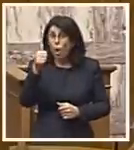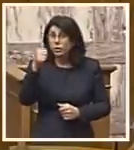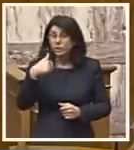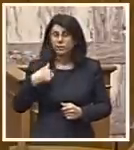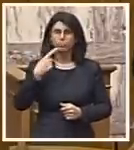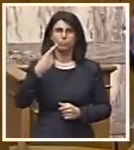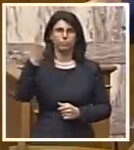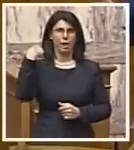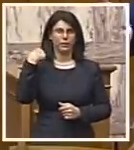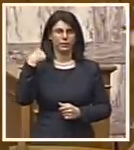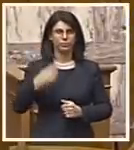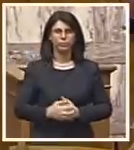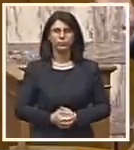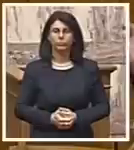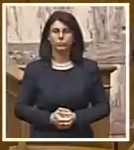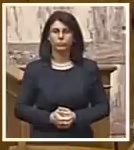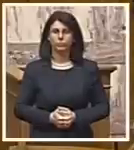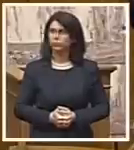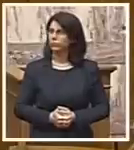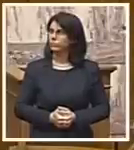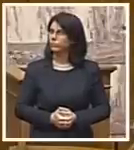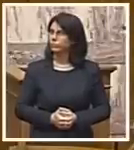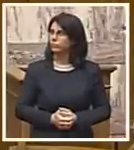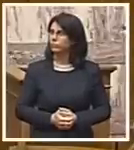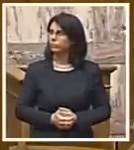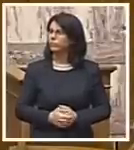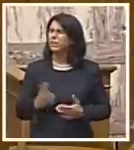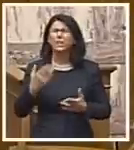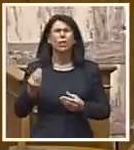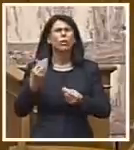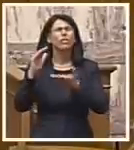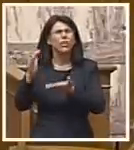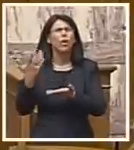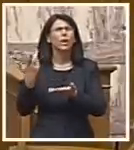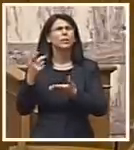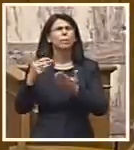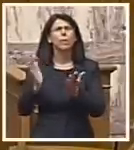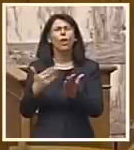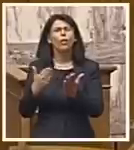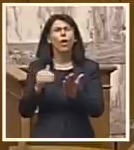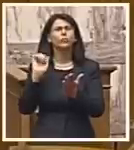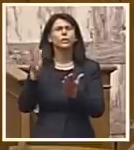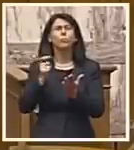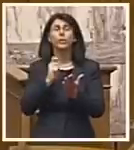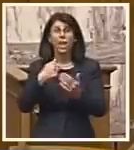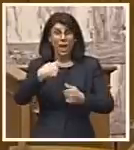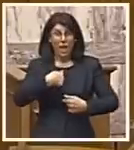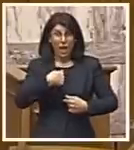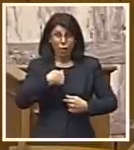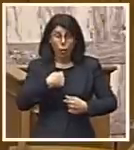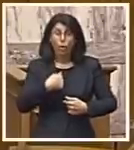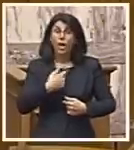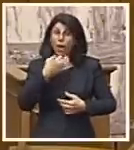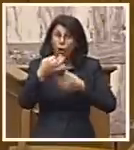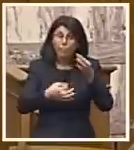πρώτη πέρσι, μάλιστα μου δώσανε και βραβείο γι' αυτό σε κάποιο περιοδικό εξωτερικής πολιτικής, μίλησα εγώ για την κρίση του